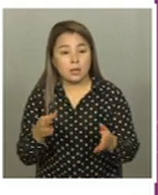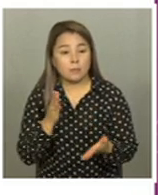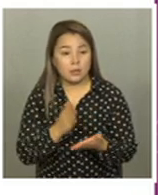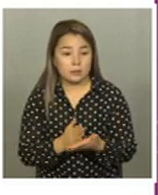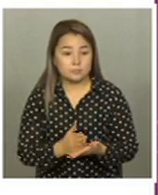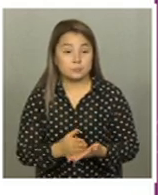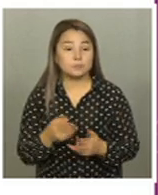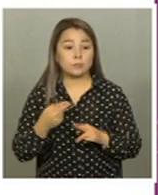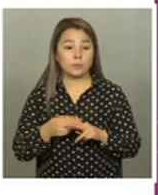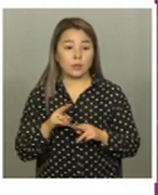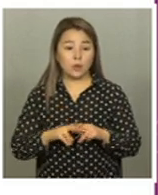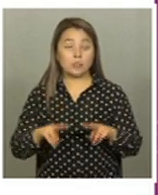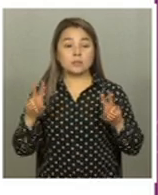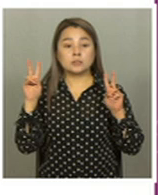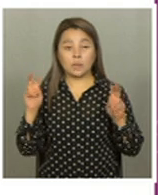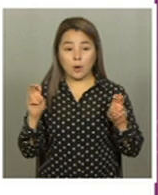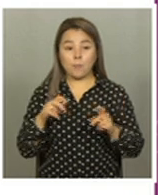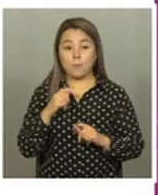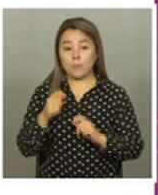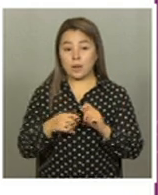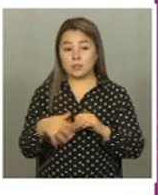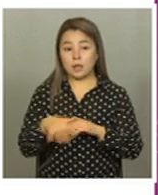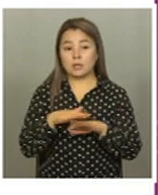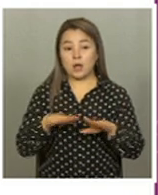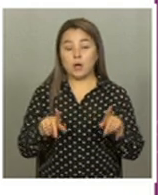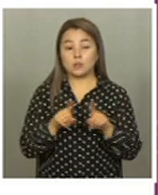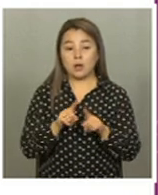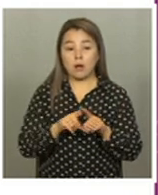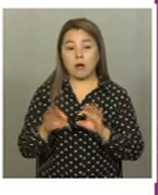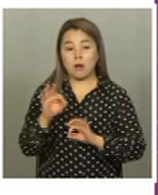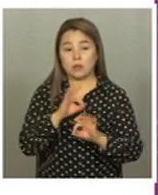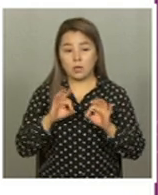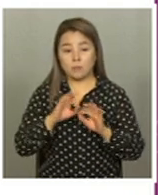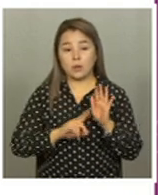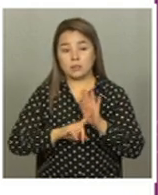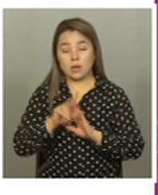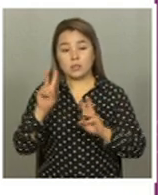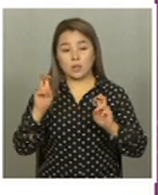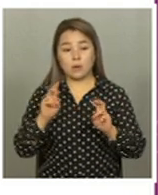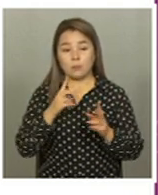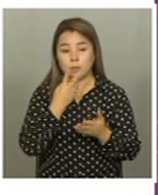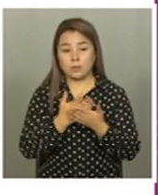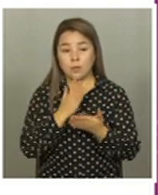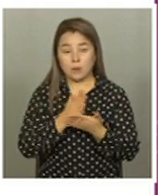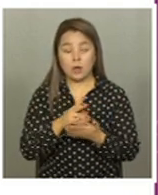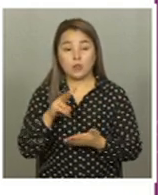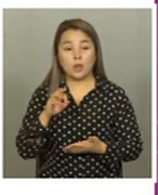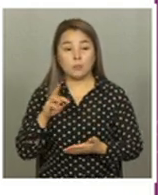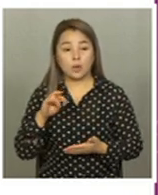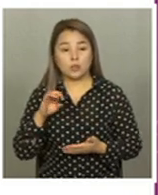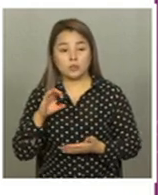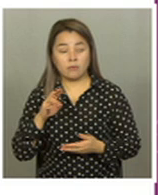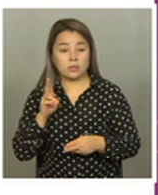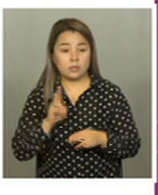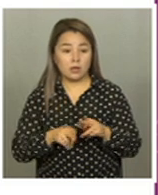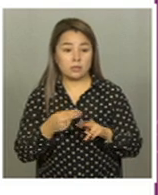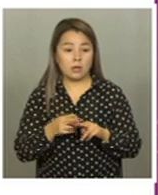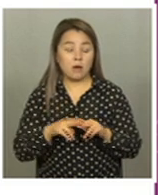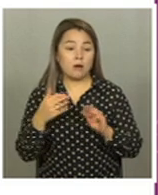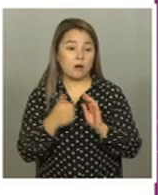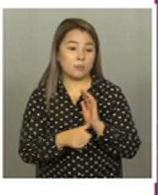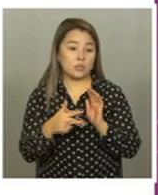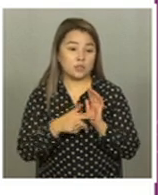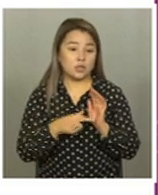Бұл теория материяның атомдық теориясының бастауы болды. Ломоносовтан кейін 67 жылдан соң